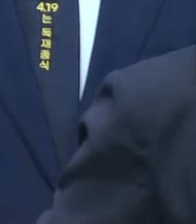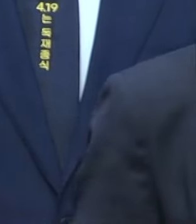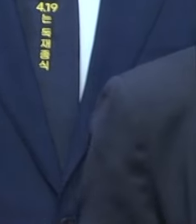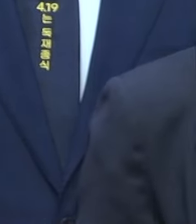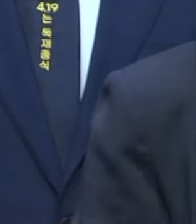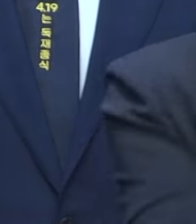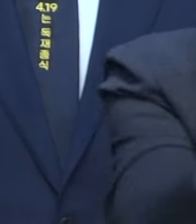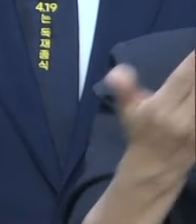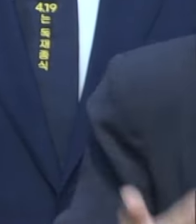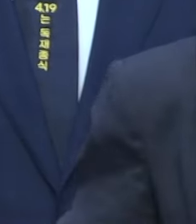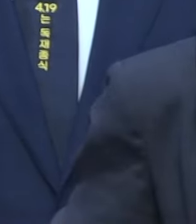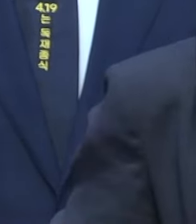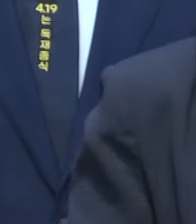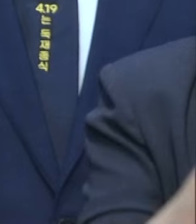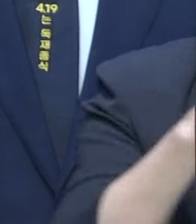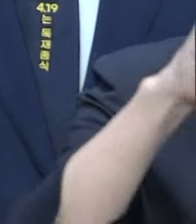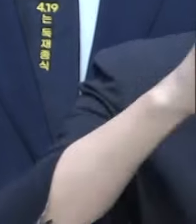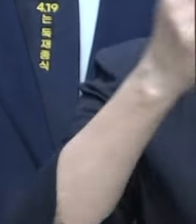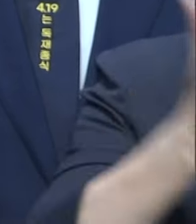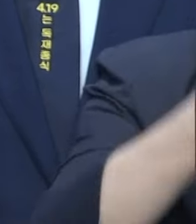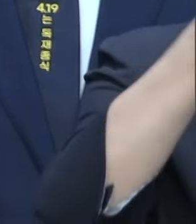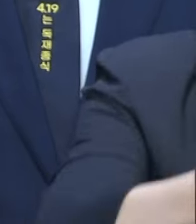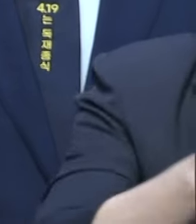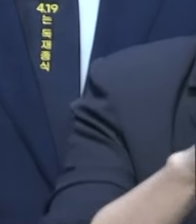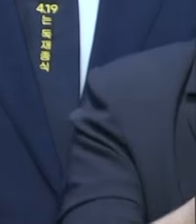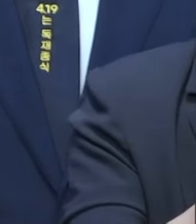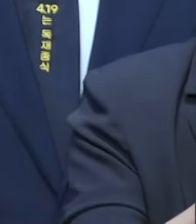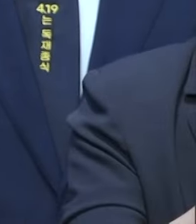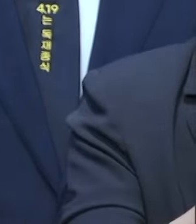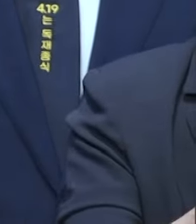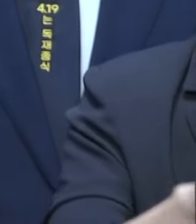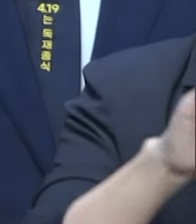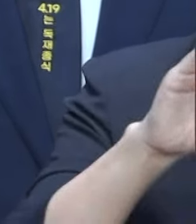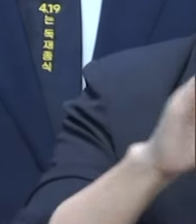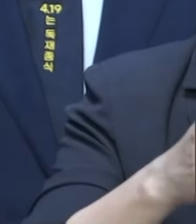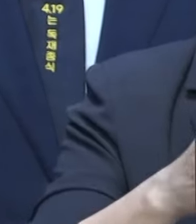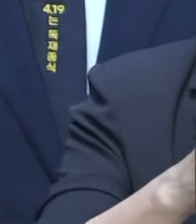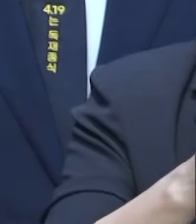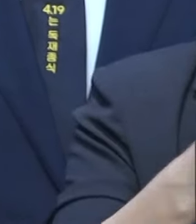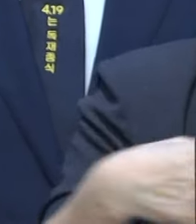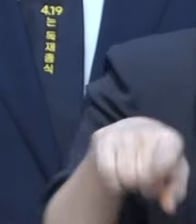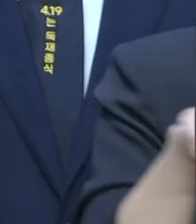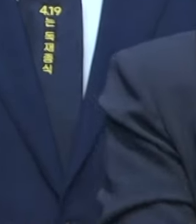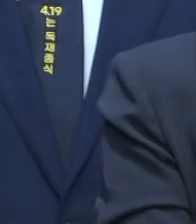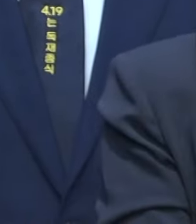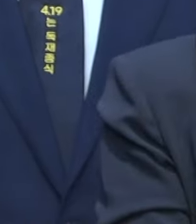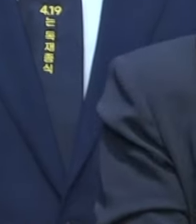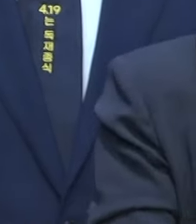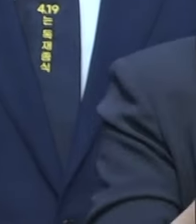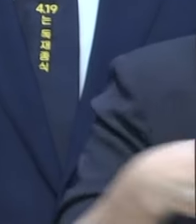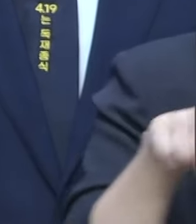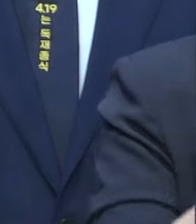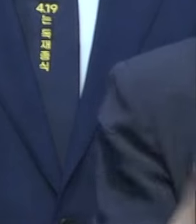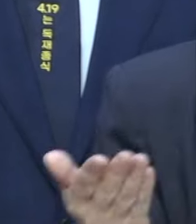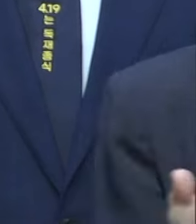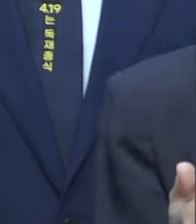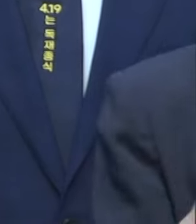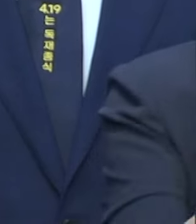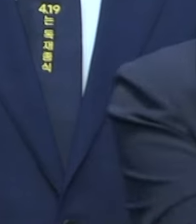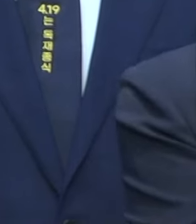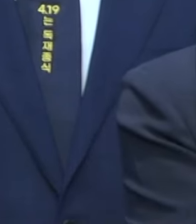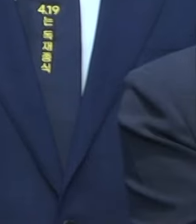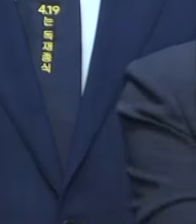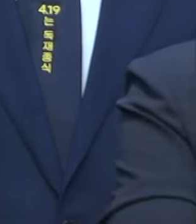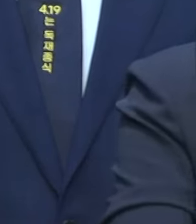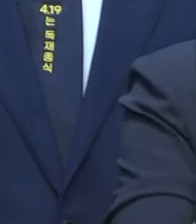여러분께서 21대국회 마지막에 그래도 국민의 미한 당이 공당으로서 역할 할 수 있다는 것을 증명해